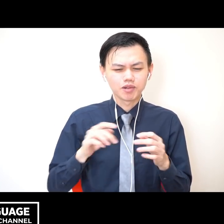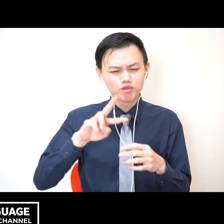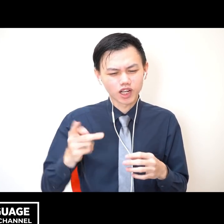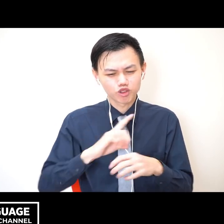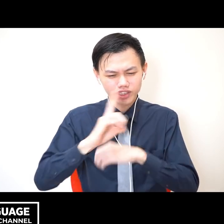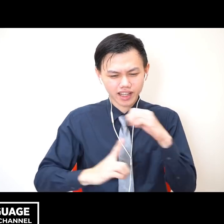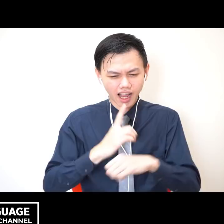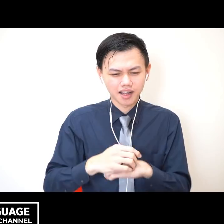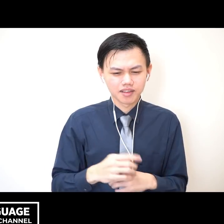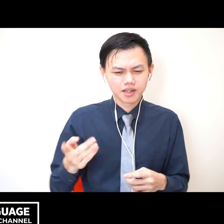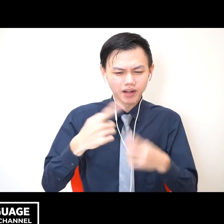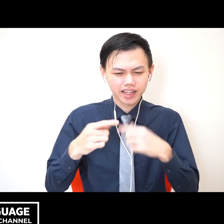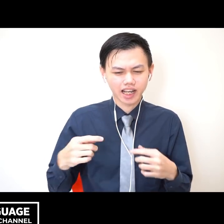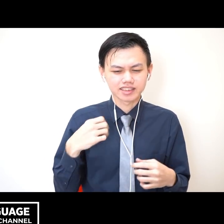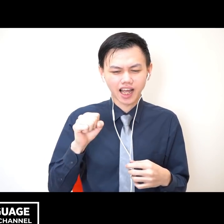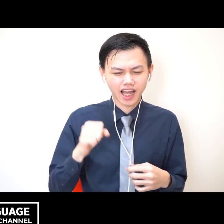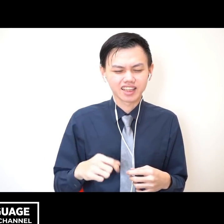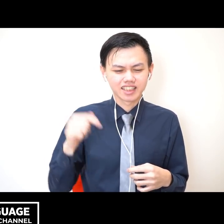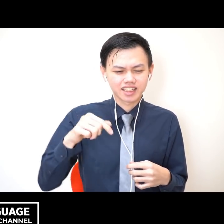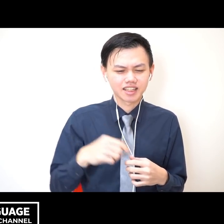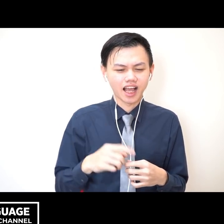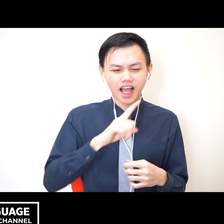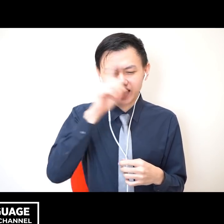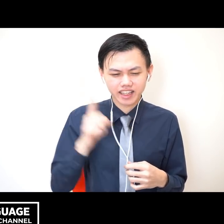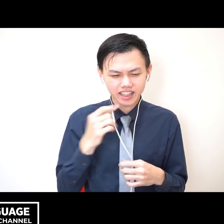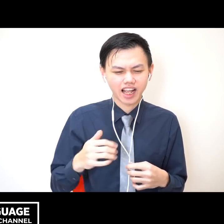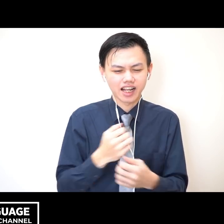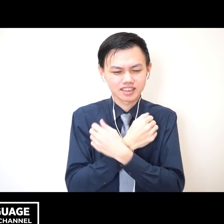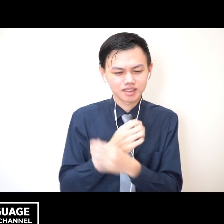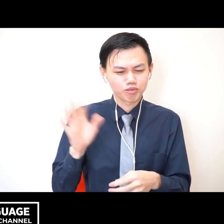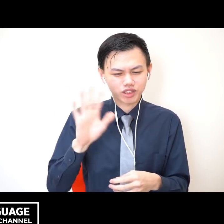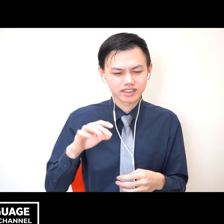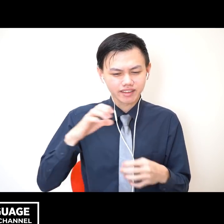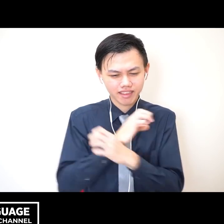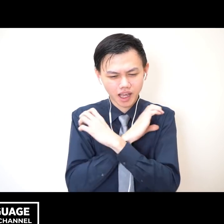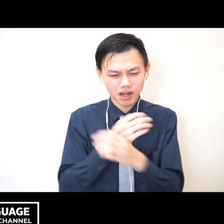kasih. Bukan cinta manusia biasa, tetapi kasih Tuhan